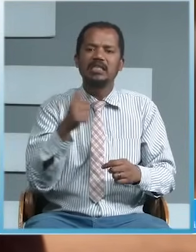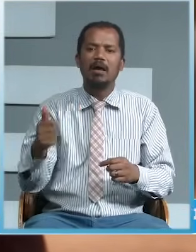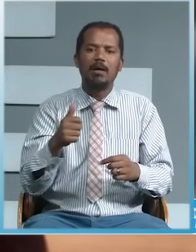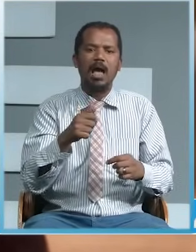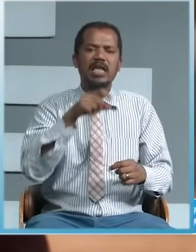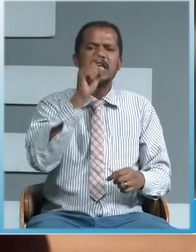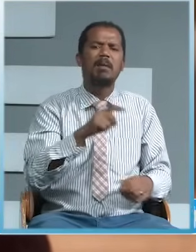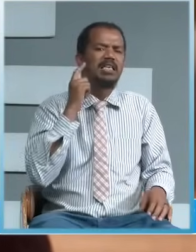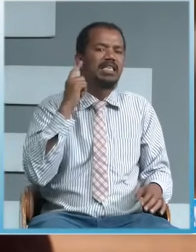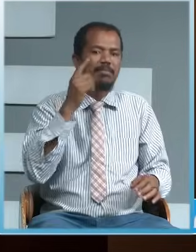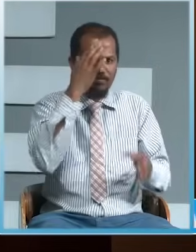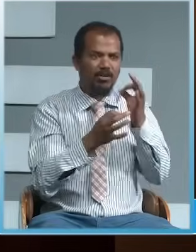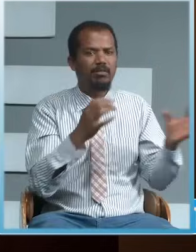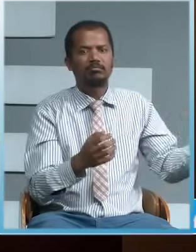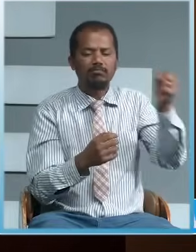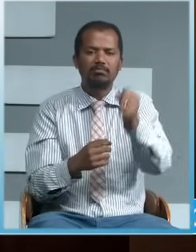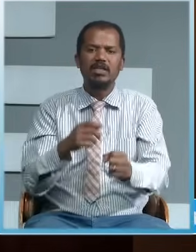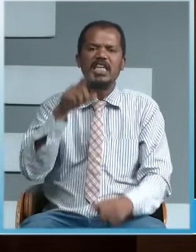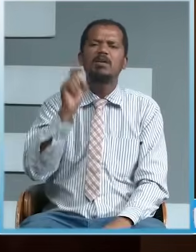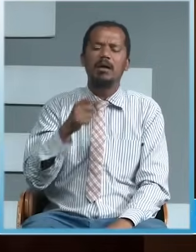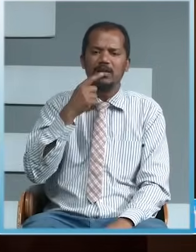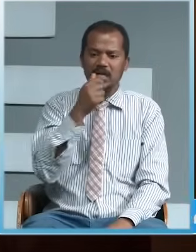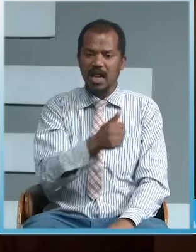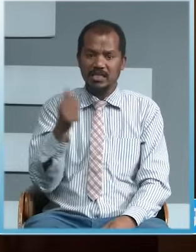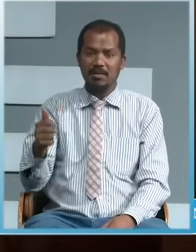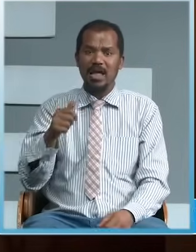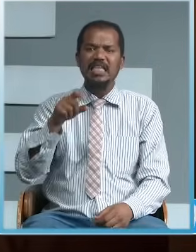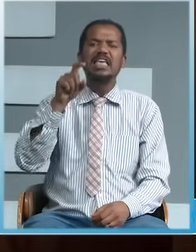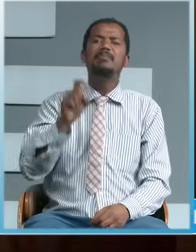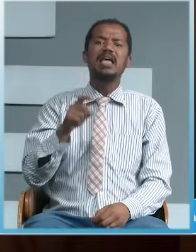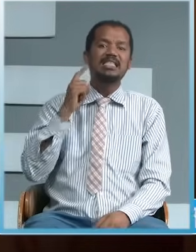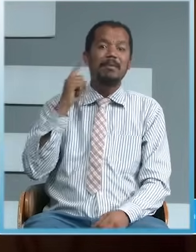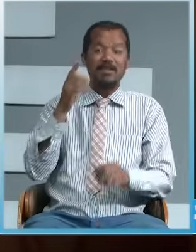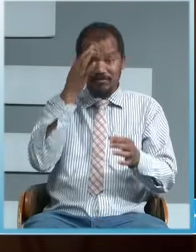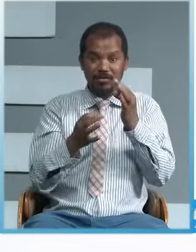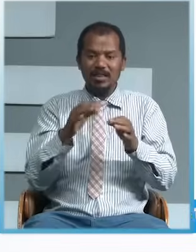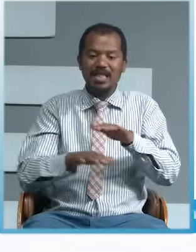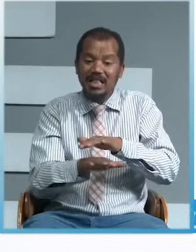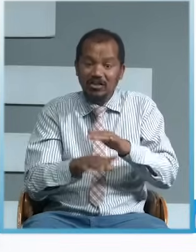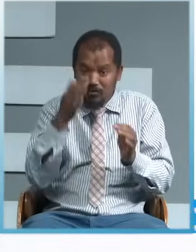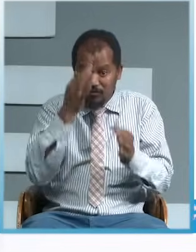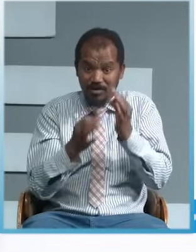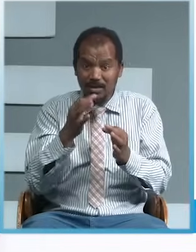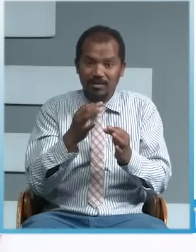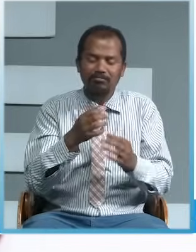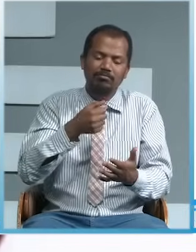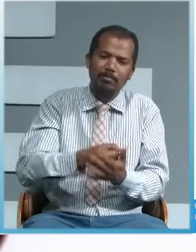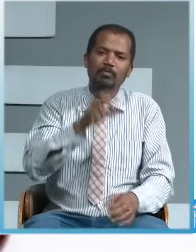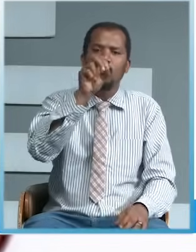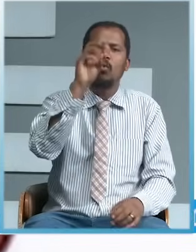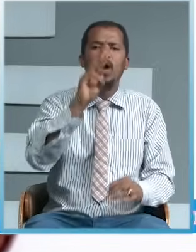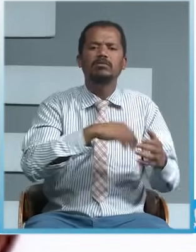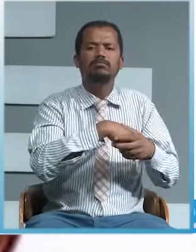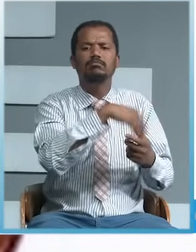ከተማ ይግባኝ ሰሚ ፍርድ ቤት በመውሰድ ይግባኝ ቢልም የአዲስ አበባ ይግባኝ ሰሚ ፍርድ ቤትም የታችኛውን ፍርድ ቤት ውሳኔ በማጽናት